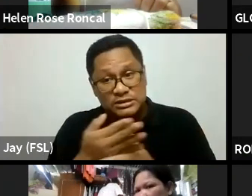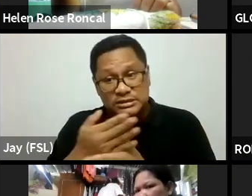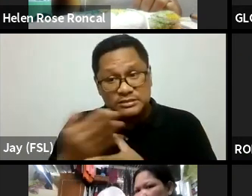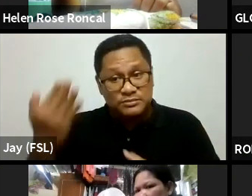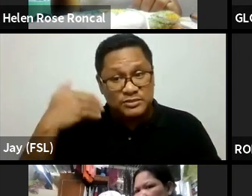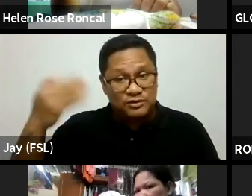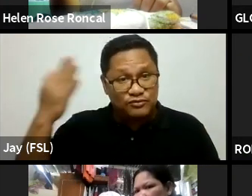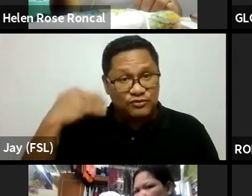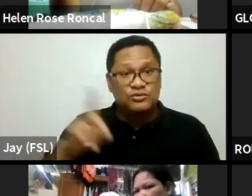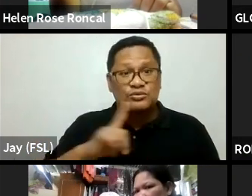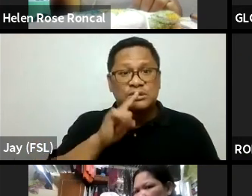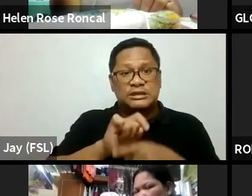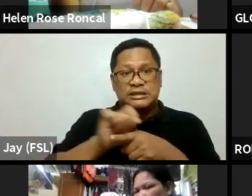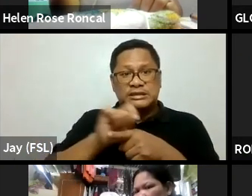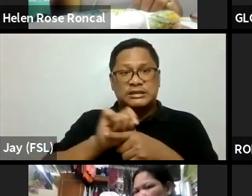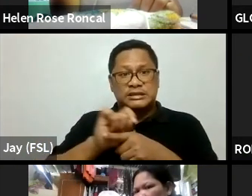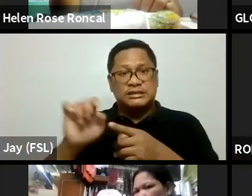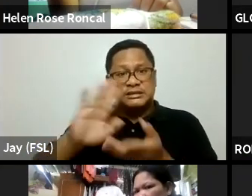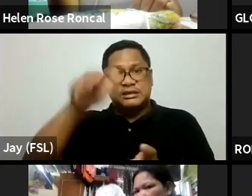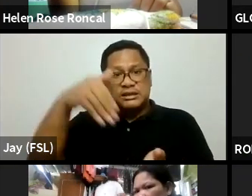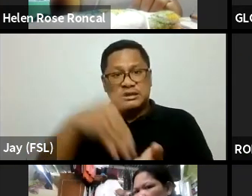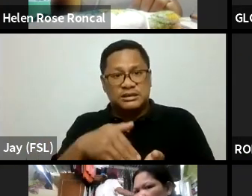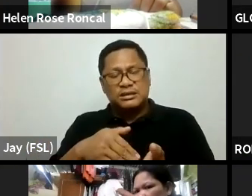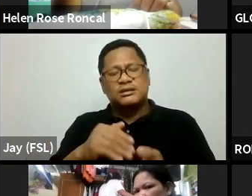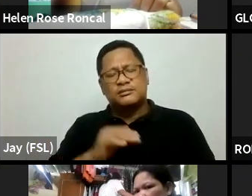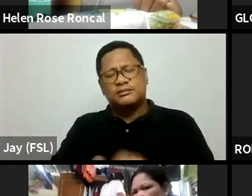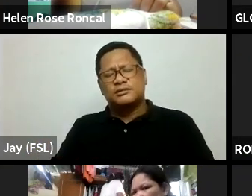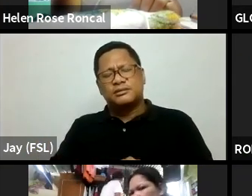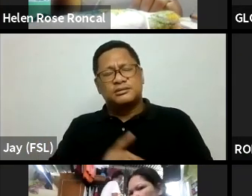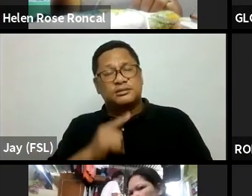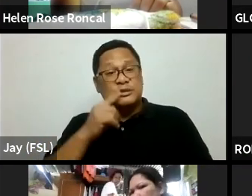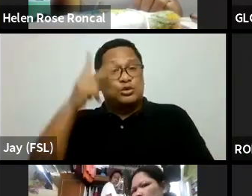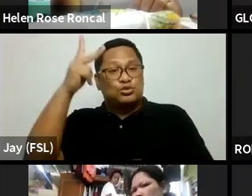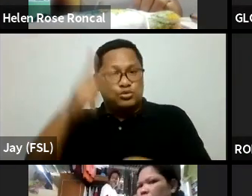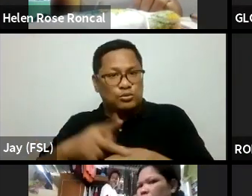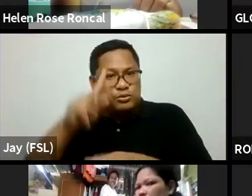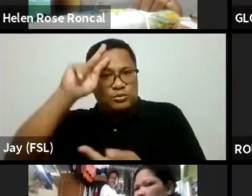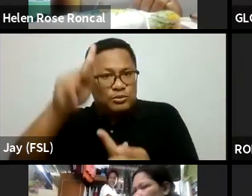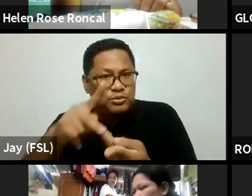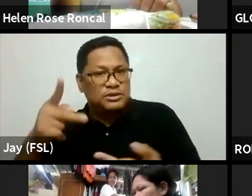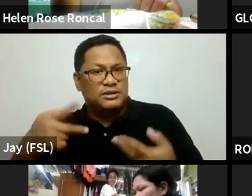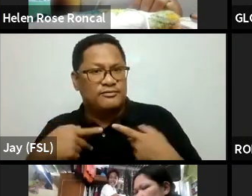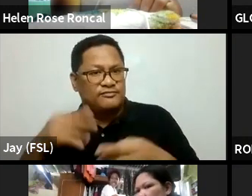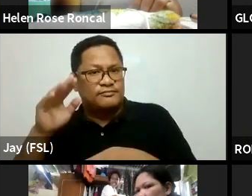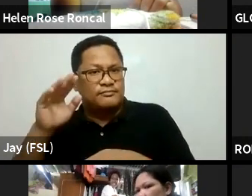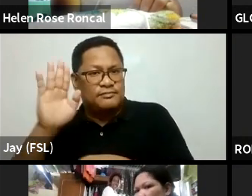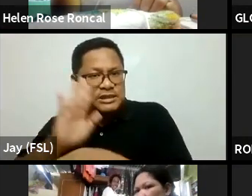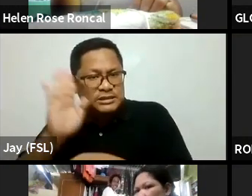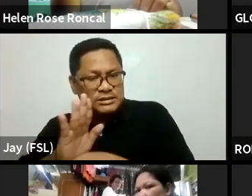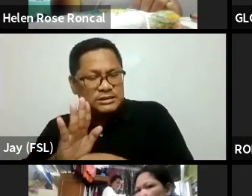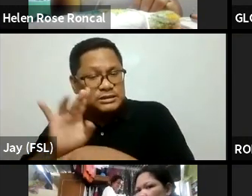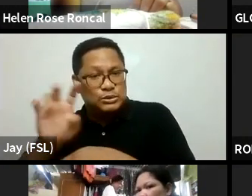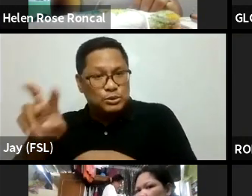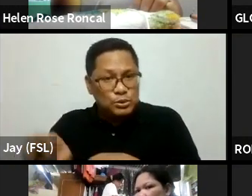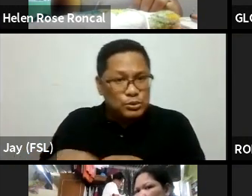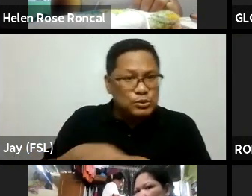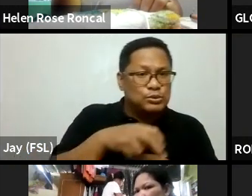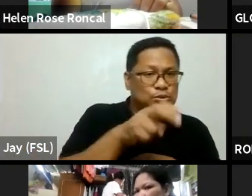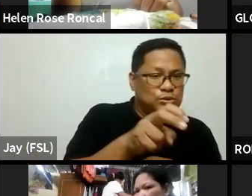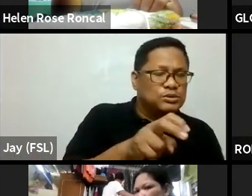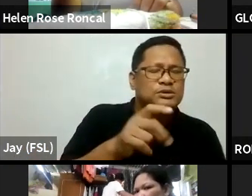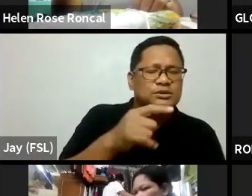na training center is actually double purpose eh. Negosyo siya na nagsiserve